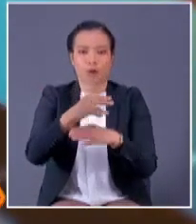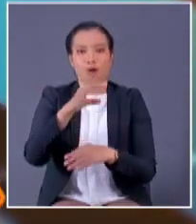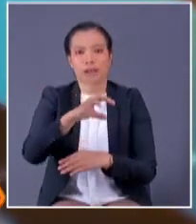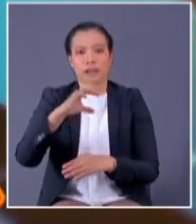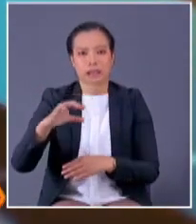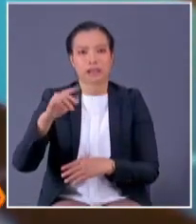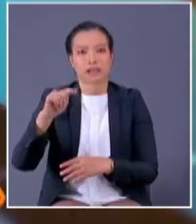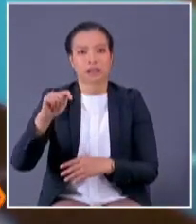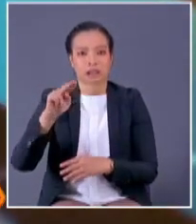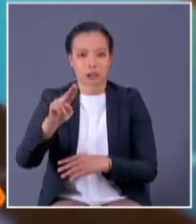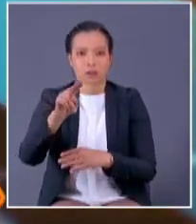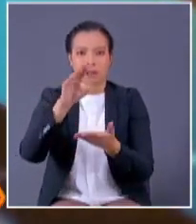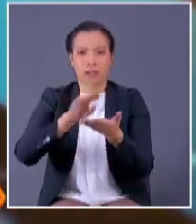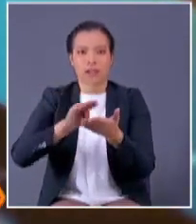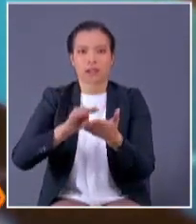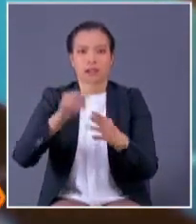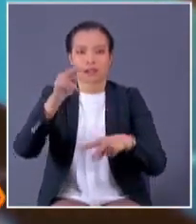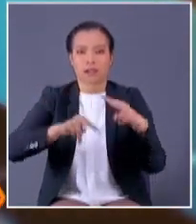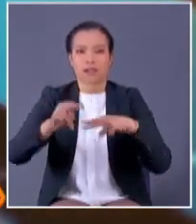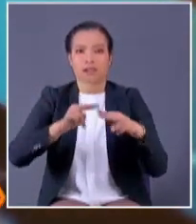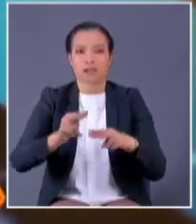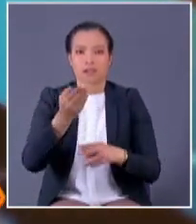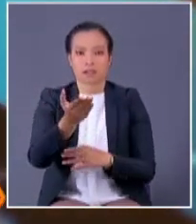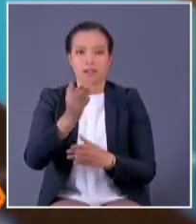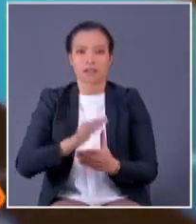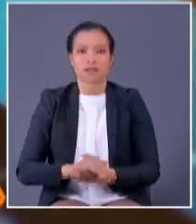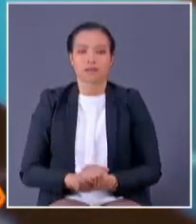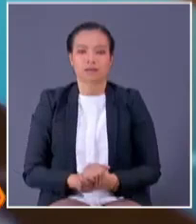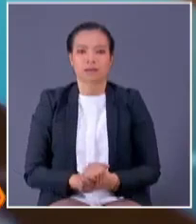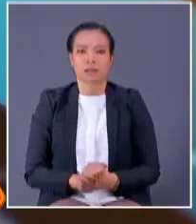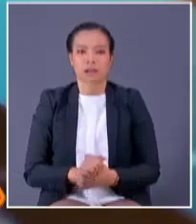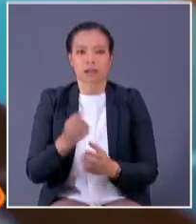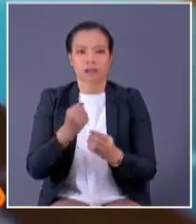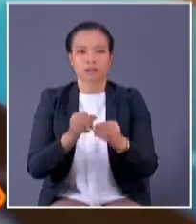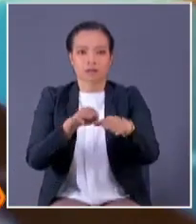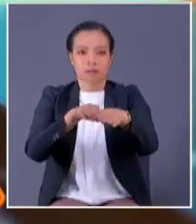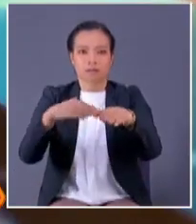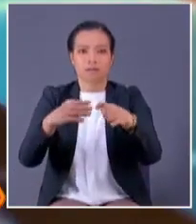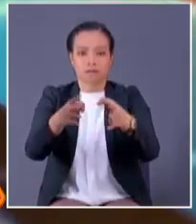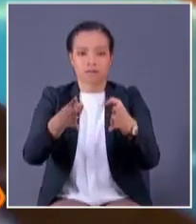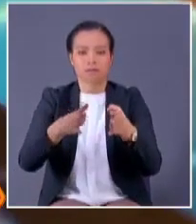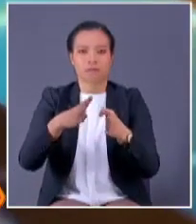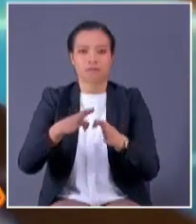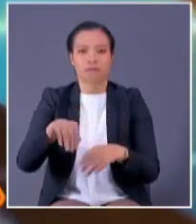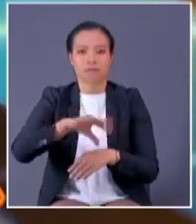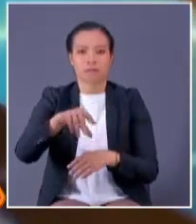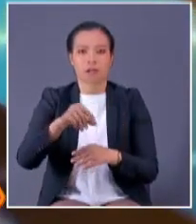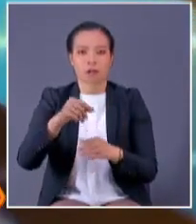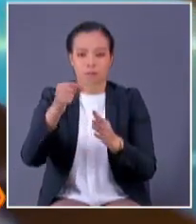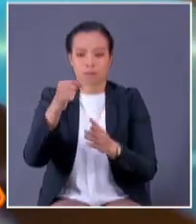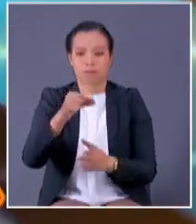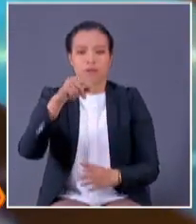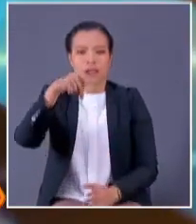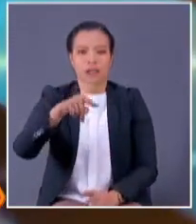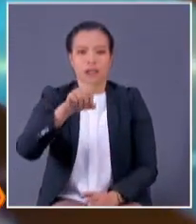ก็เราสามารถที่จะตรวจสอบได้ว่าสำหรับรถบรรทุกนะฮะทุกคันติด GPS หมดนะครับส